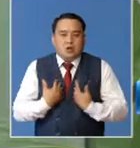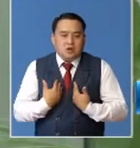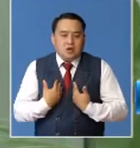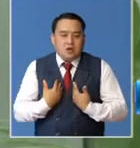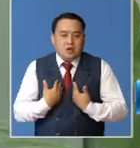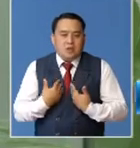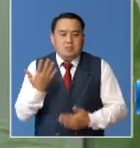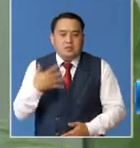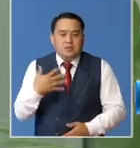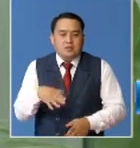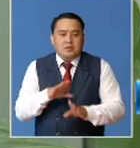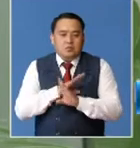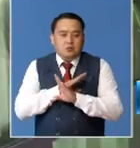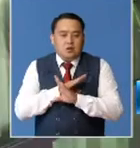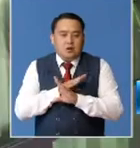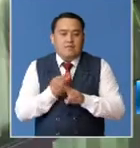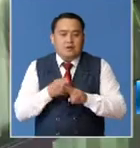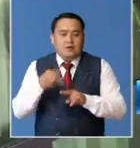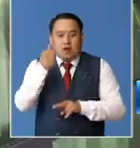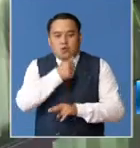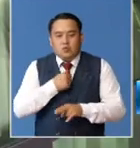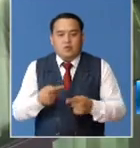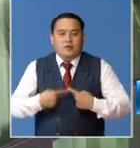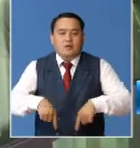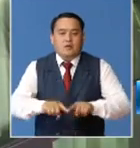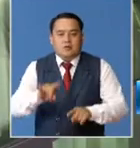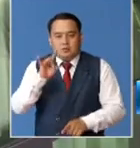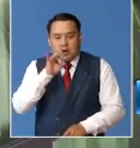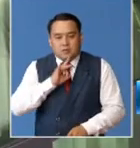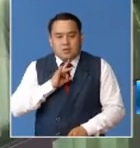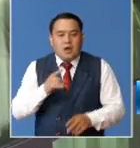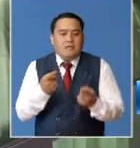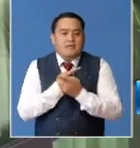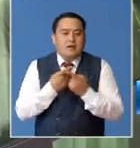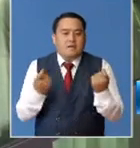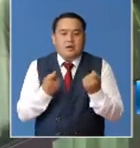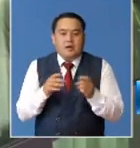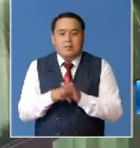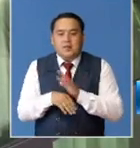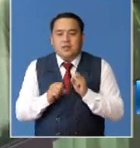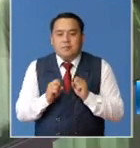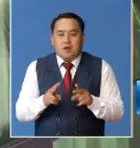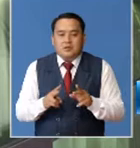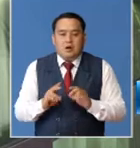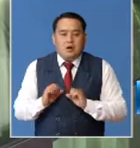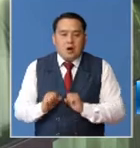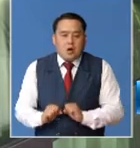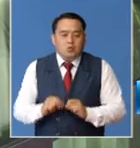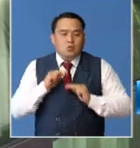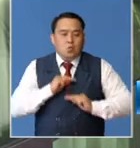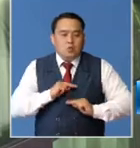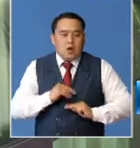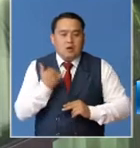с летальным исходом. Этот год мы, Федерация профсоюзов Республики Казахстан, объявила годом безопасности и охраны труда.